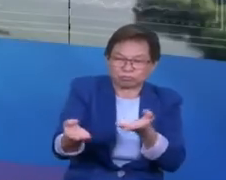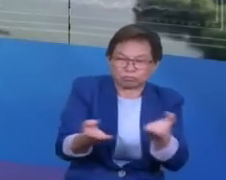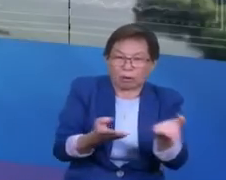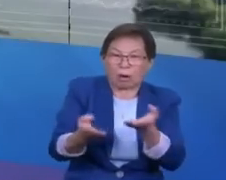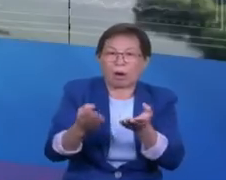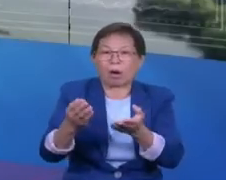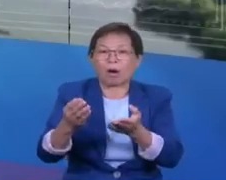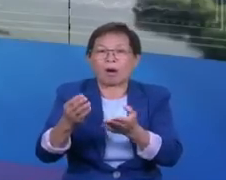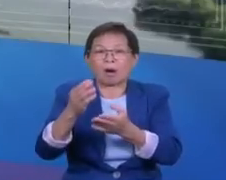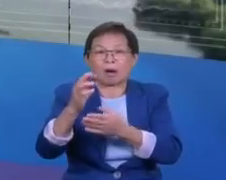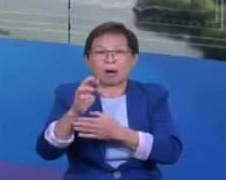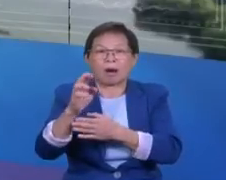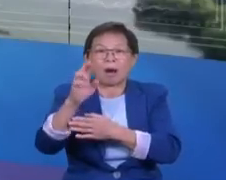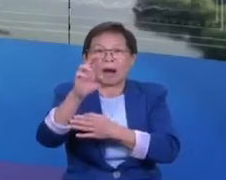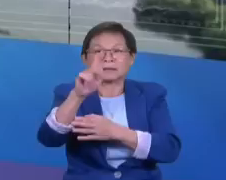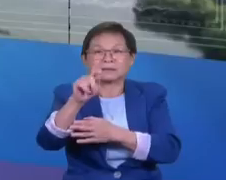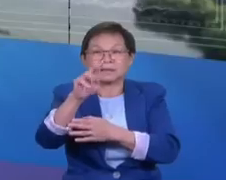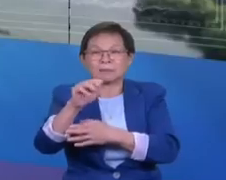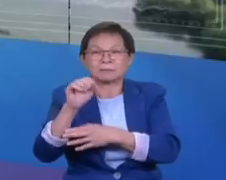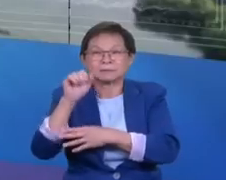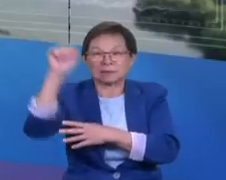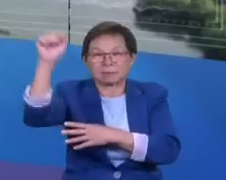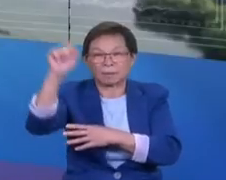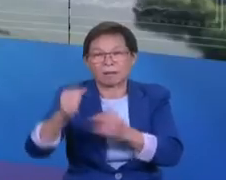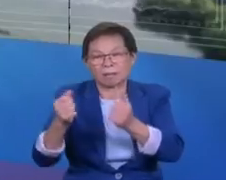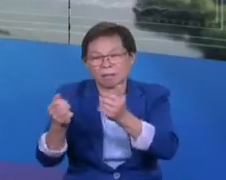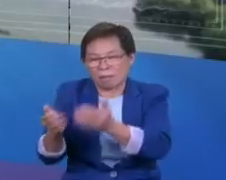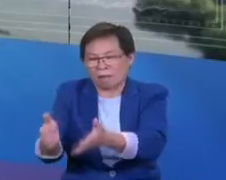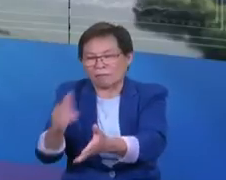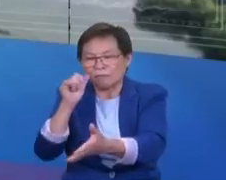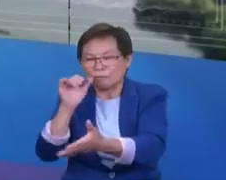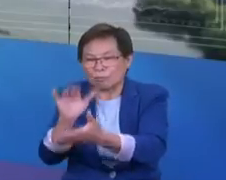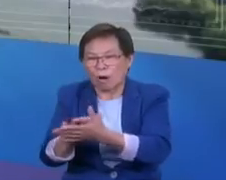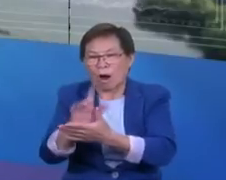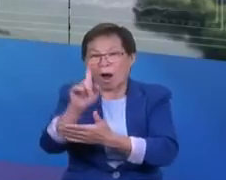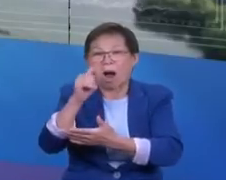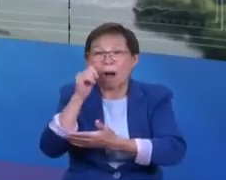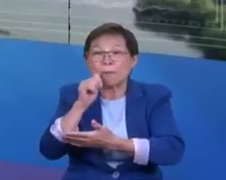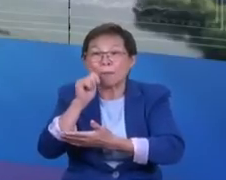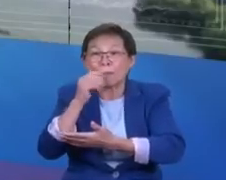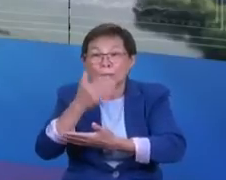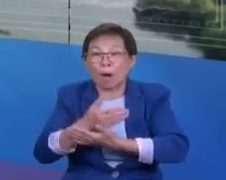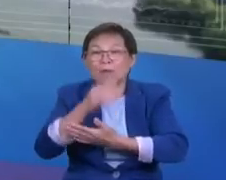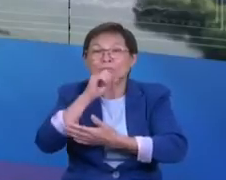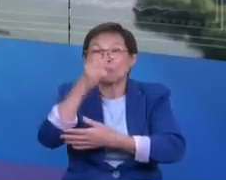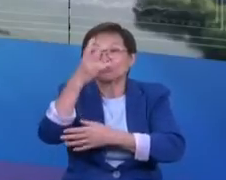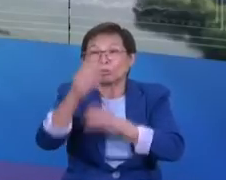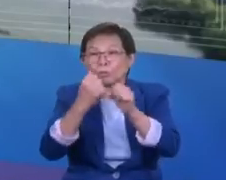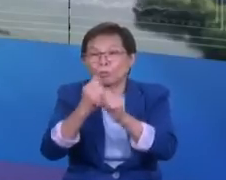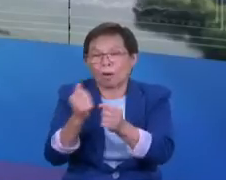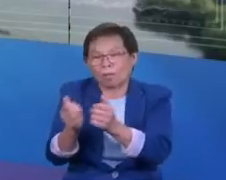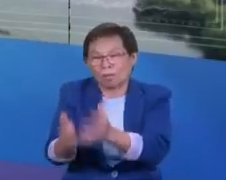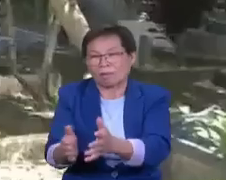studio radio RTM Sabah arwah meninggalkan seorang isteri dan seorang anak perempuan 17